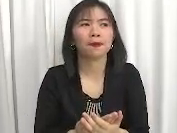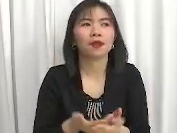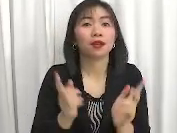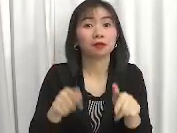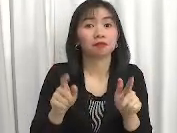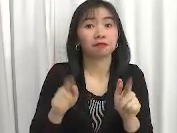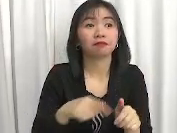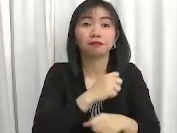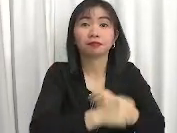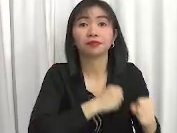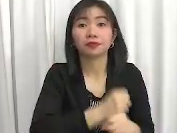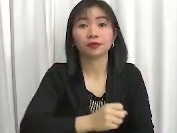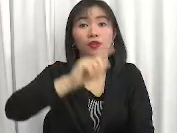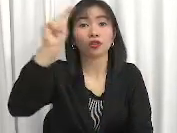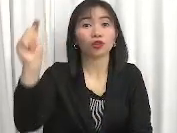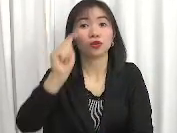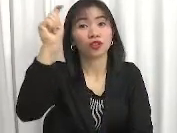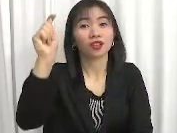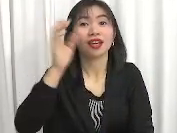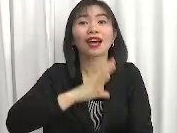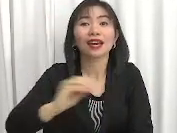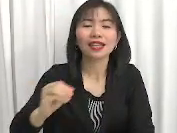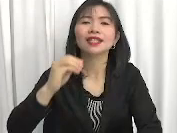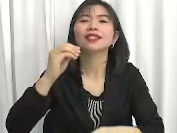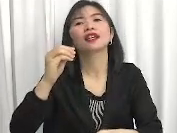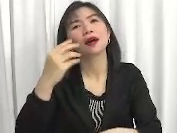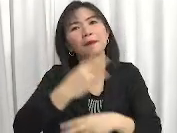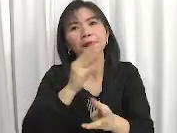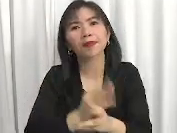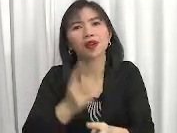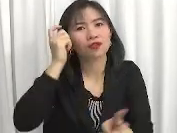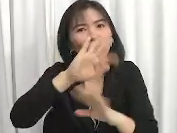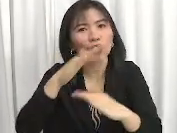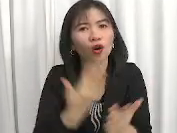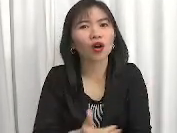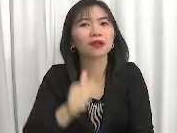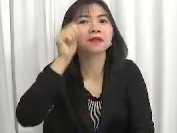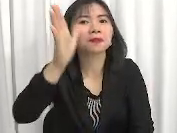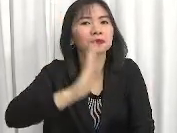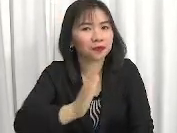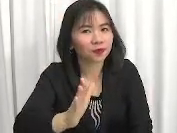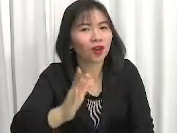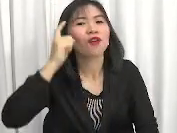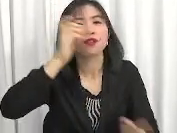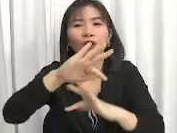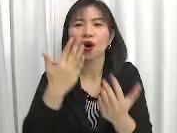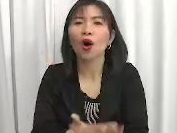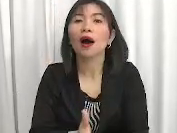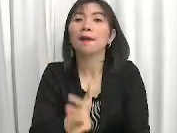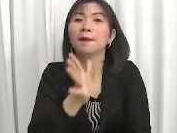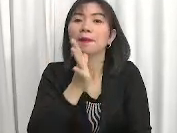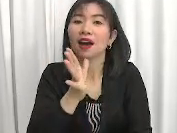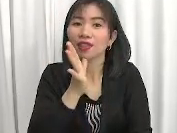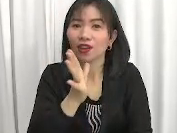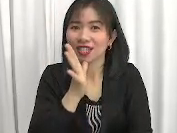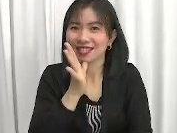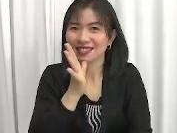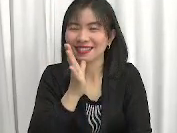ay dinesign para sa mga kababaihan mga nanay. Oo, para sa mga nanay upang